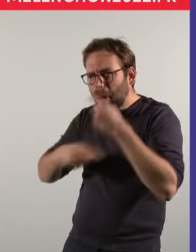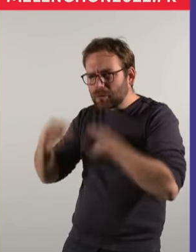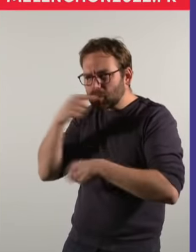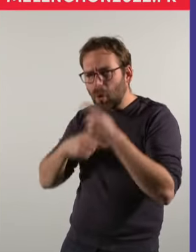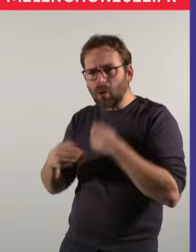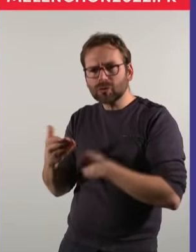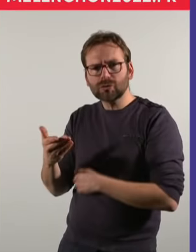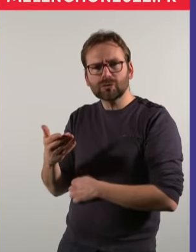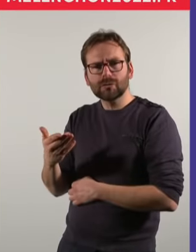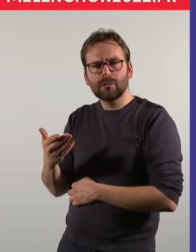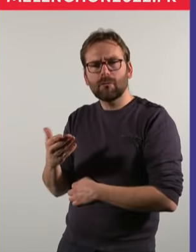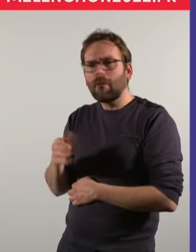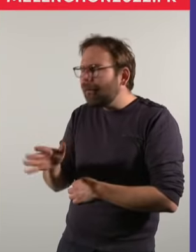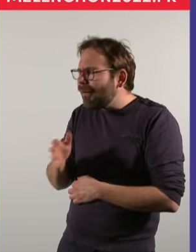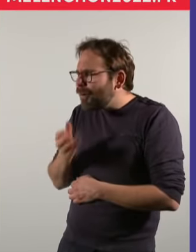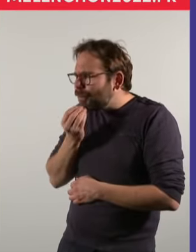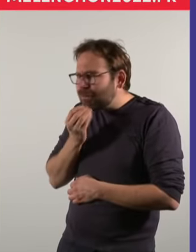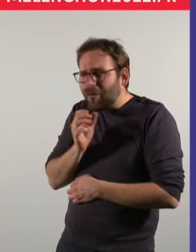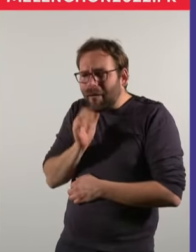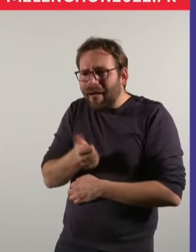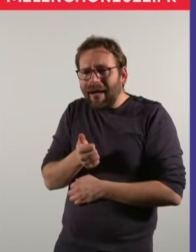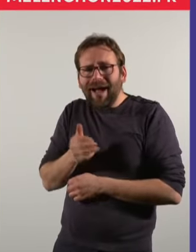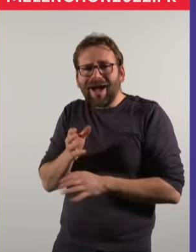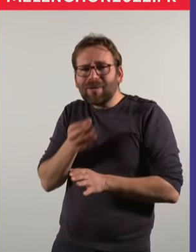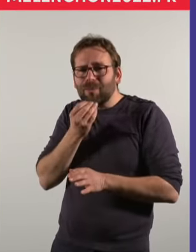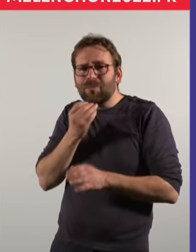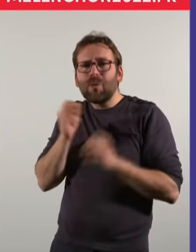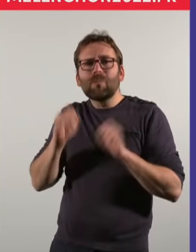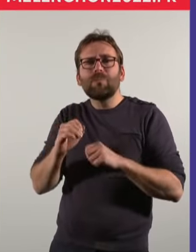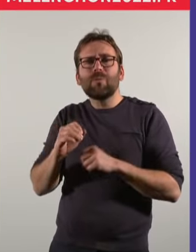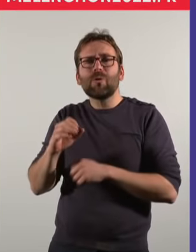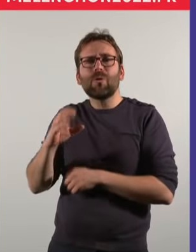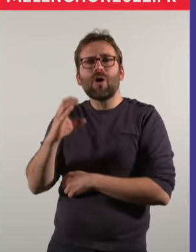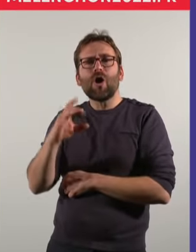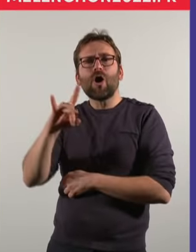quand on leur a dit que ça risquait rien de